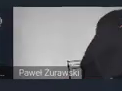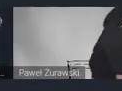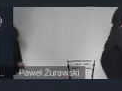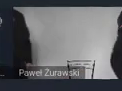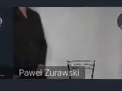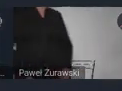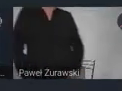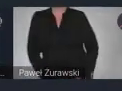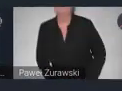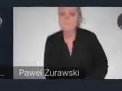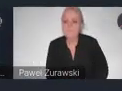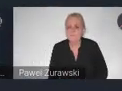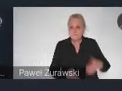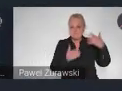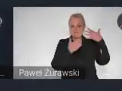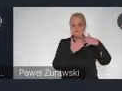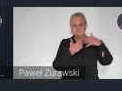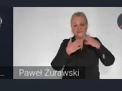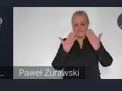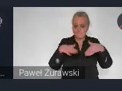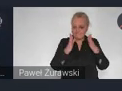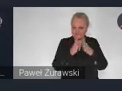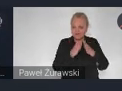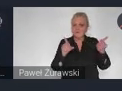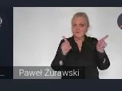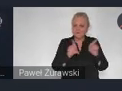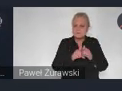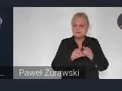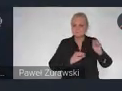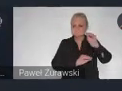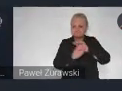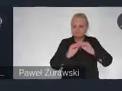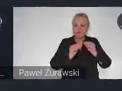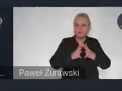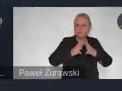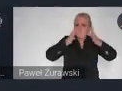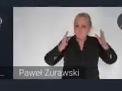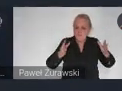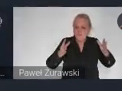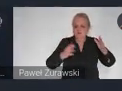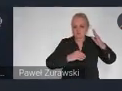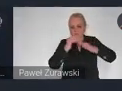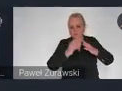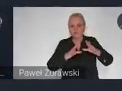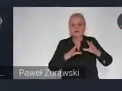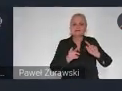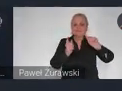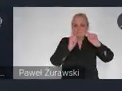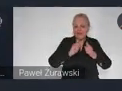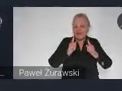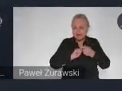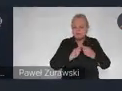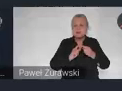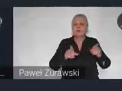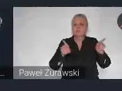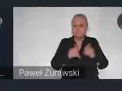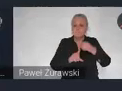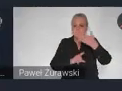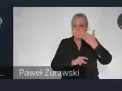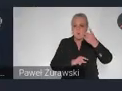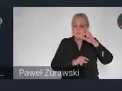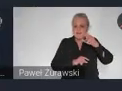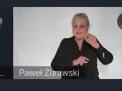majątkowych Należy również przebudowa rozbudowa adaptacja i właśnie modernizacja